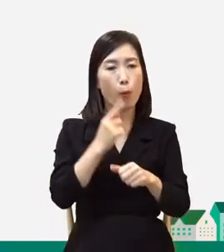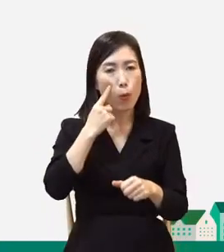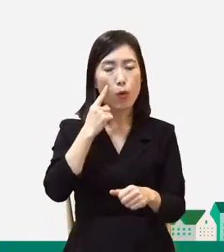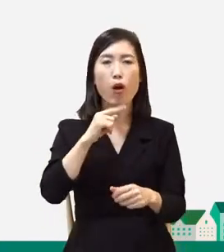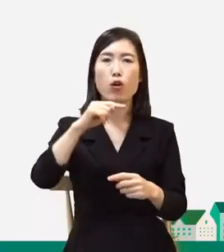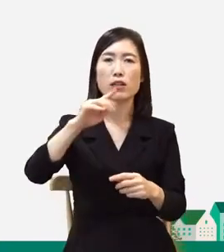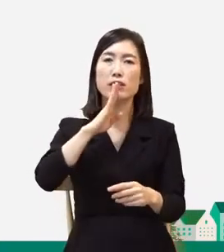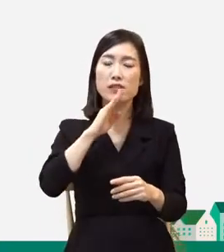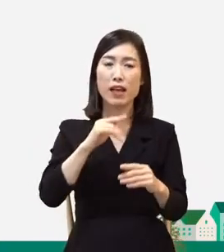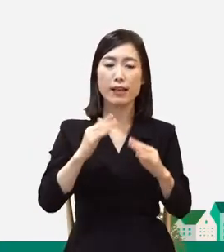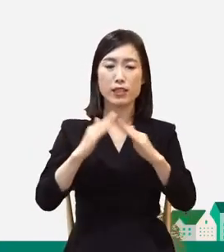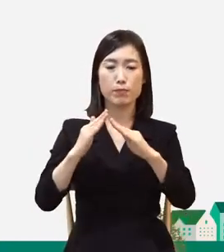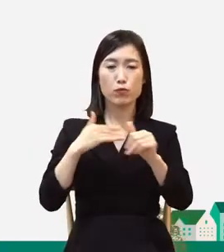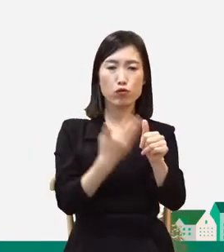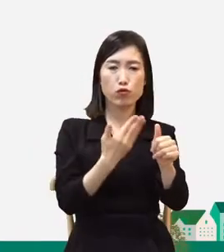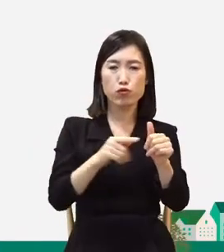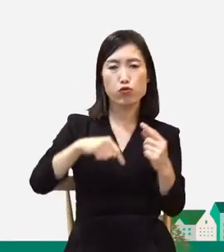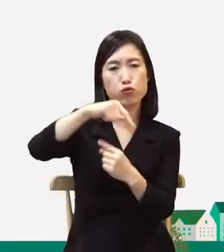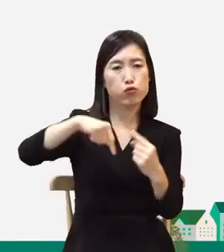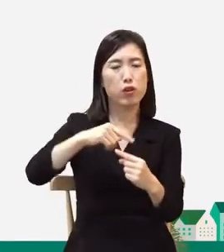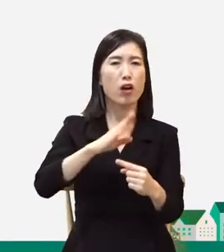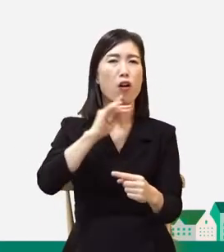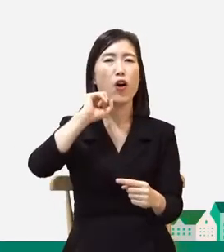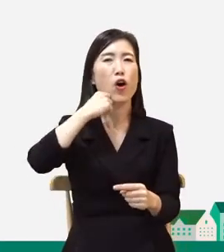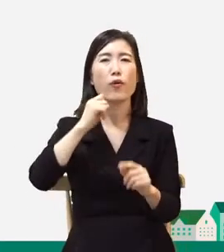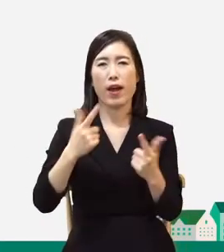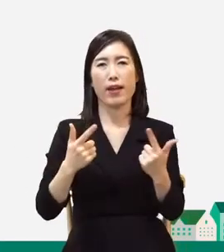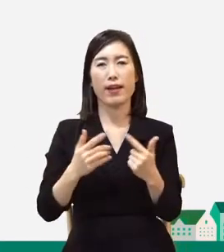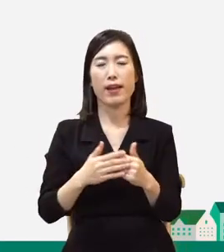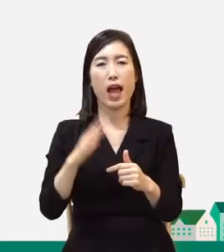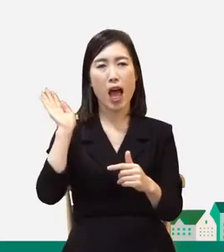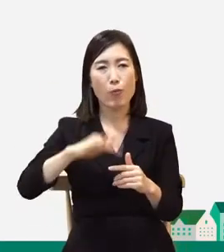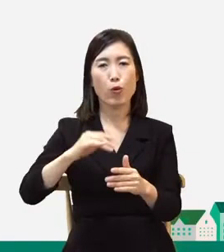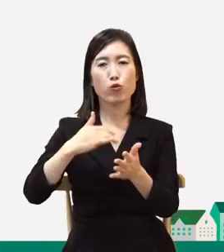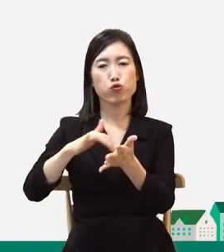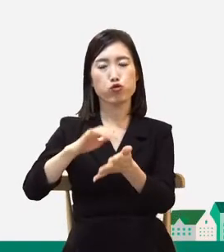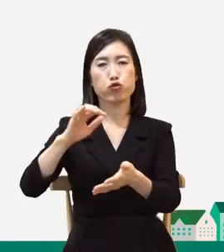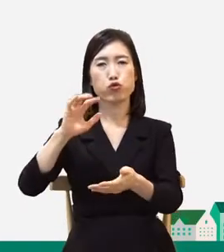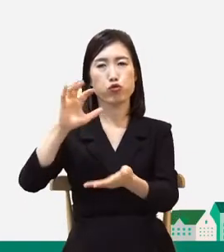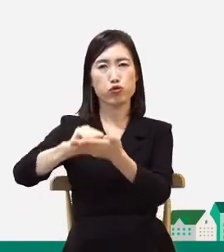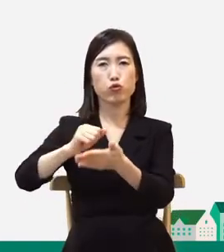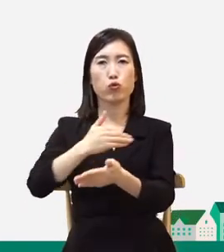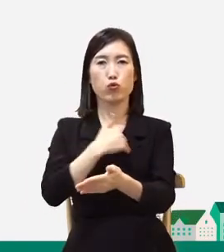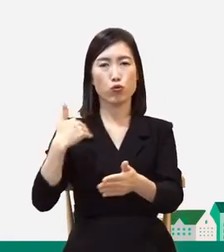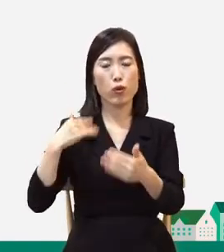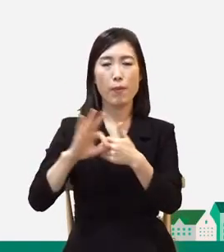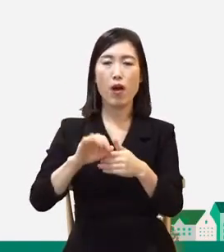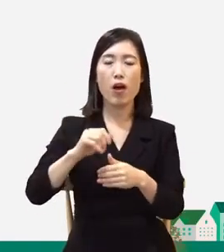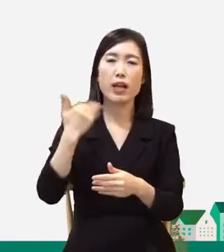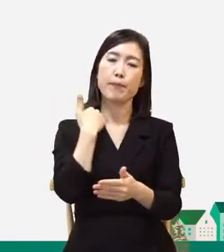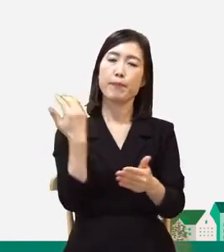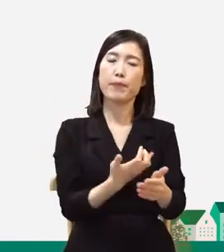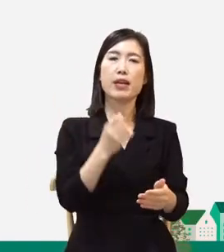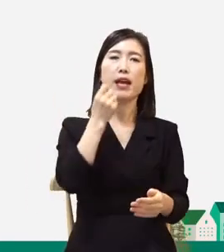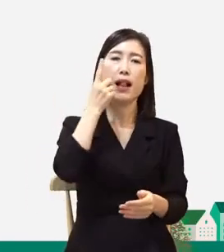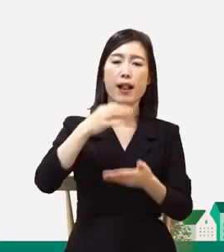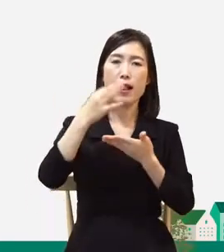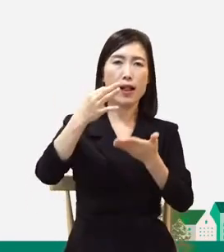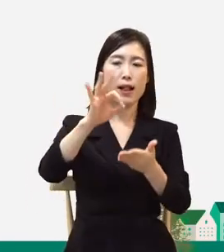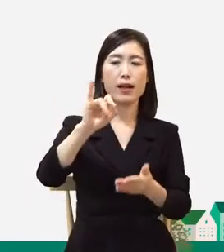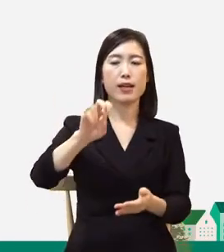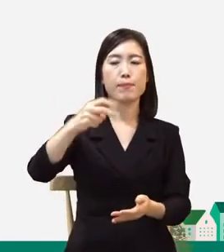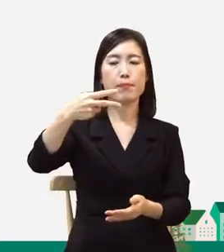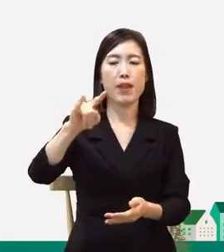운영상으로 어렵지는 않아서 모델이 그 공급 모델로서는 충분히 가능하다라고 보고 있고요. 임대료 수준이나 이런 것들을 보았을 때.